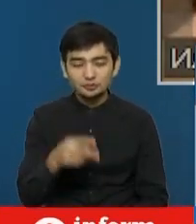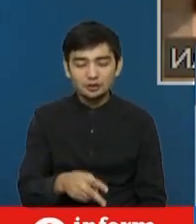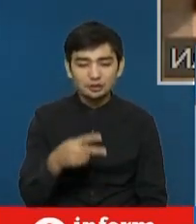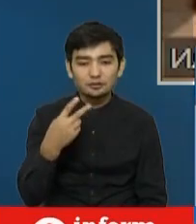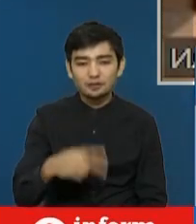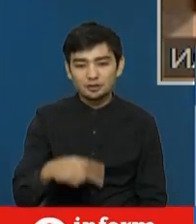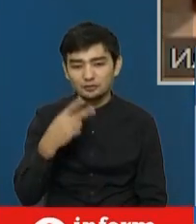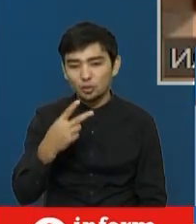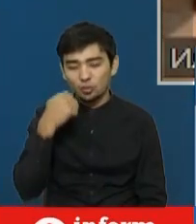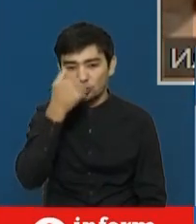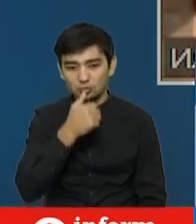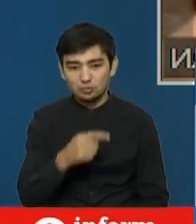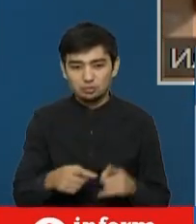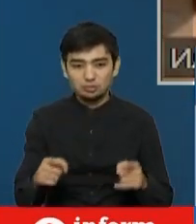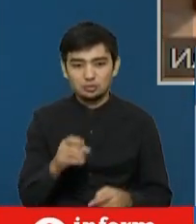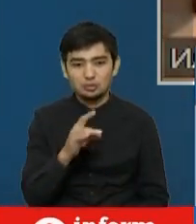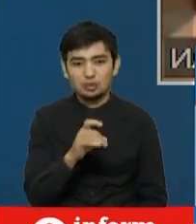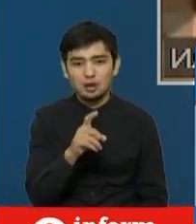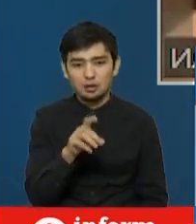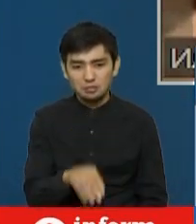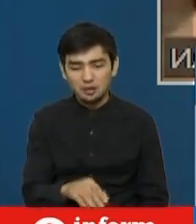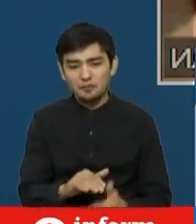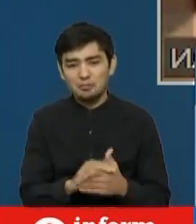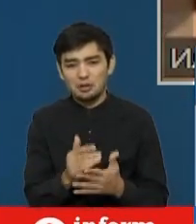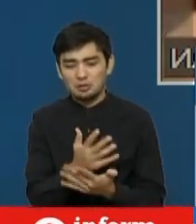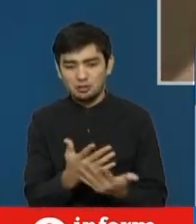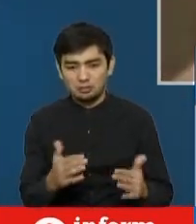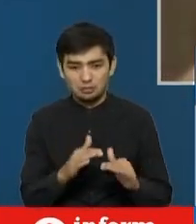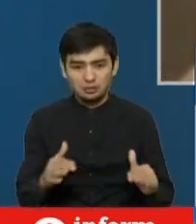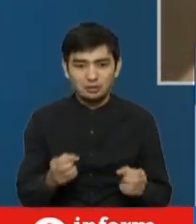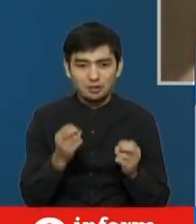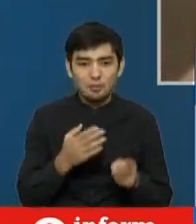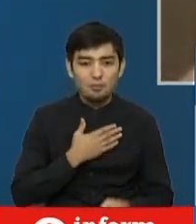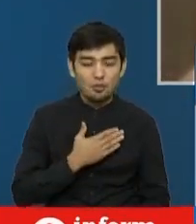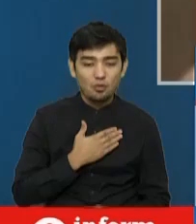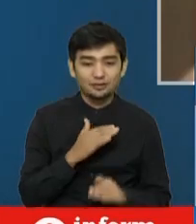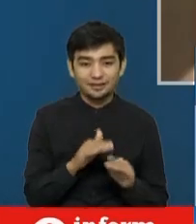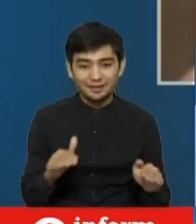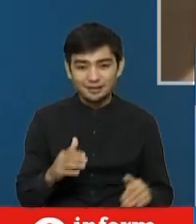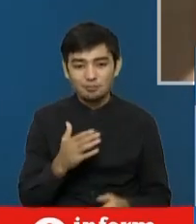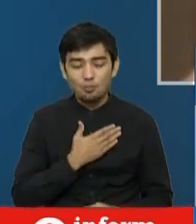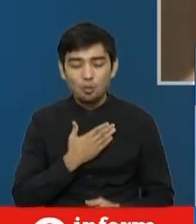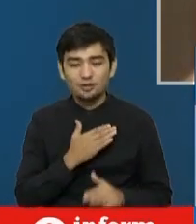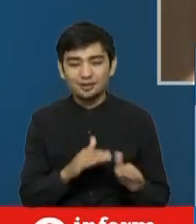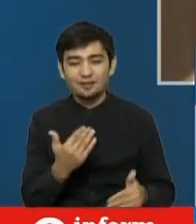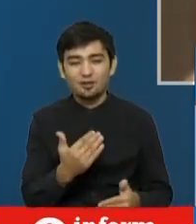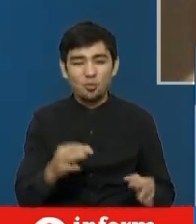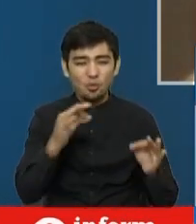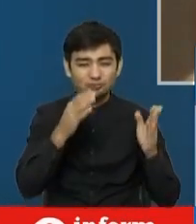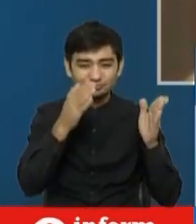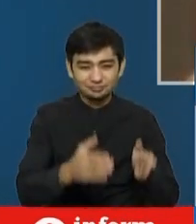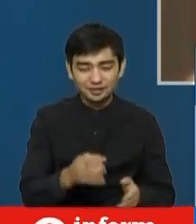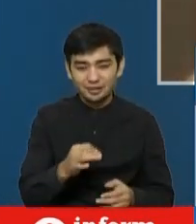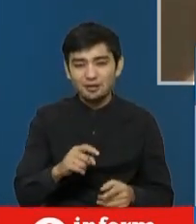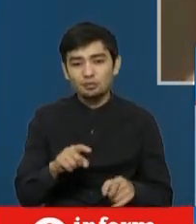Там Рахмет фамилия у них, и там разные дети. Я так понимаю, что мои дети, данные моих детей могли оказаться так же